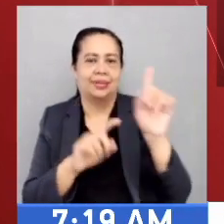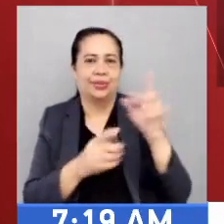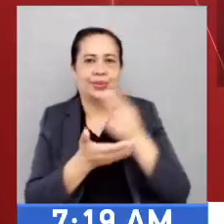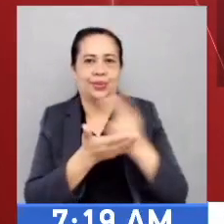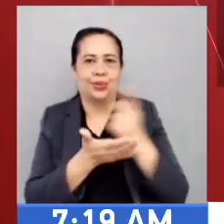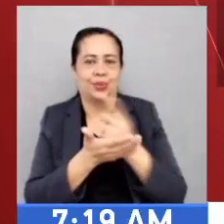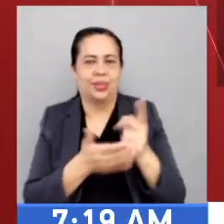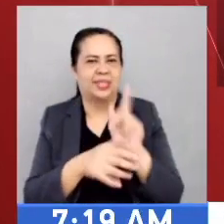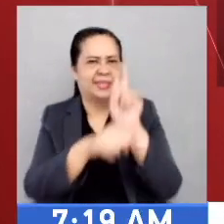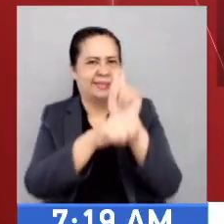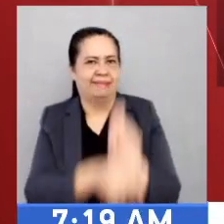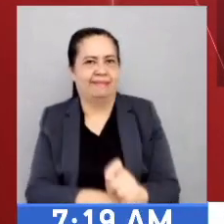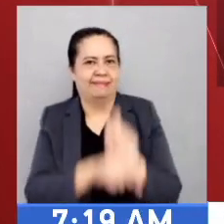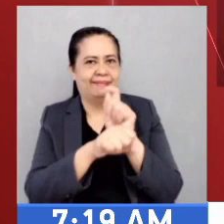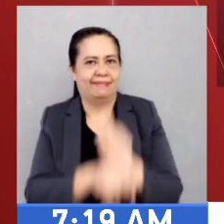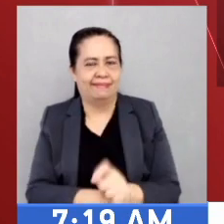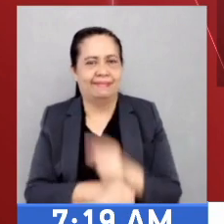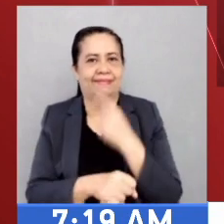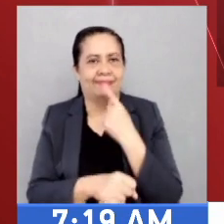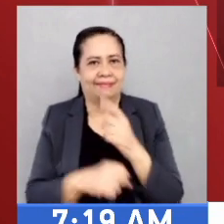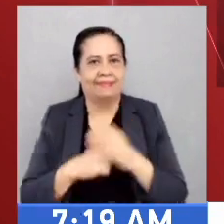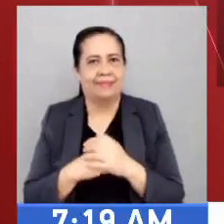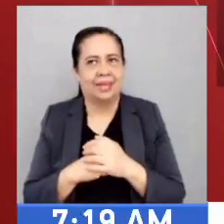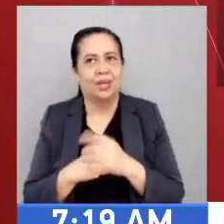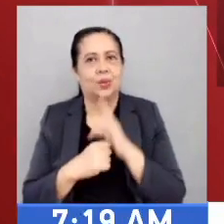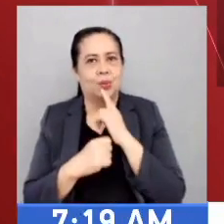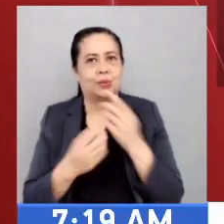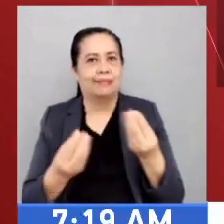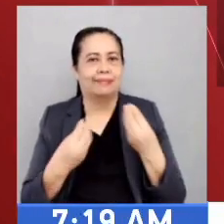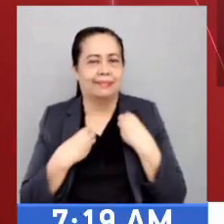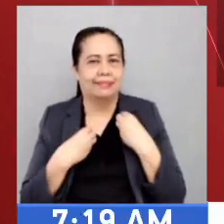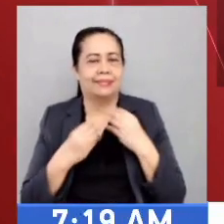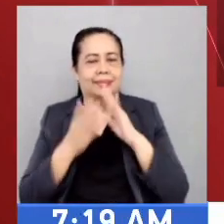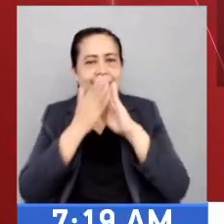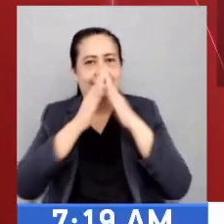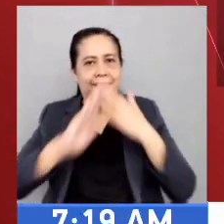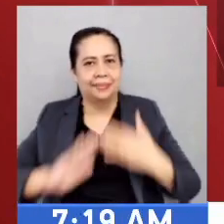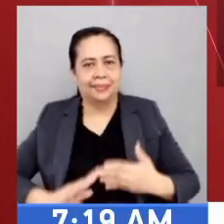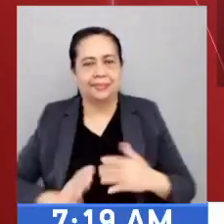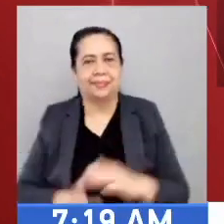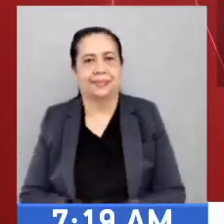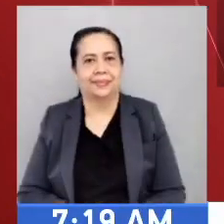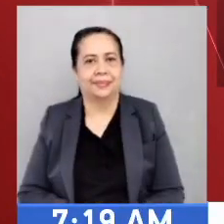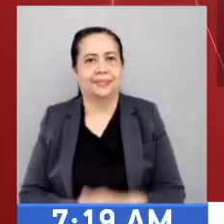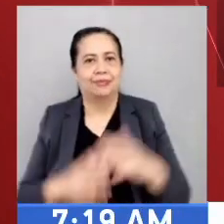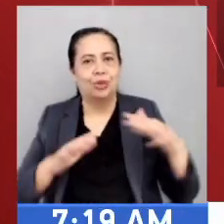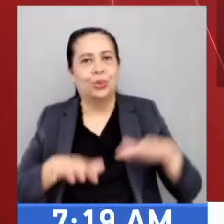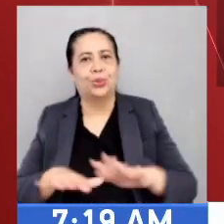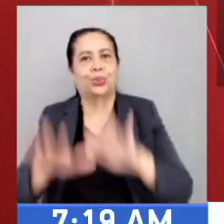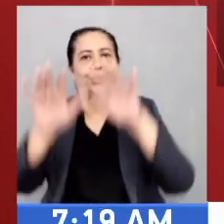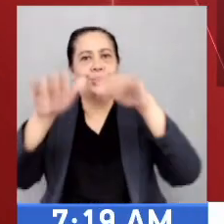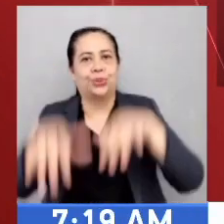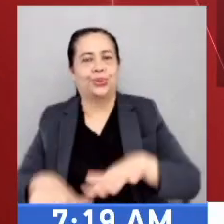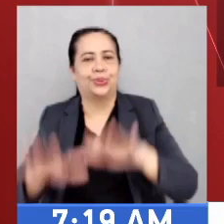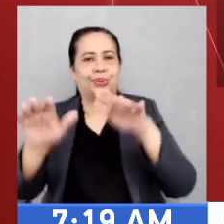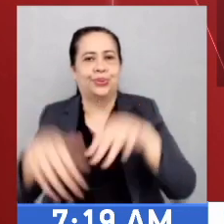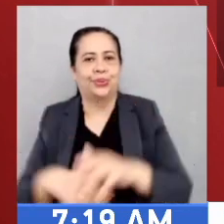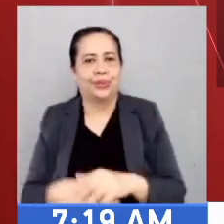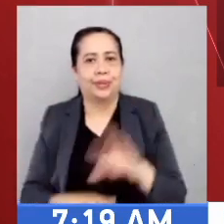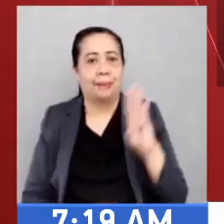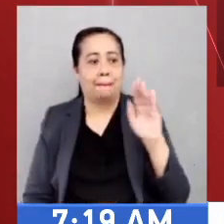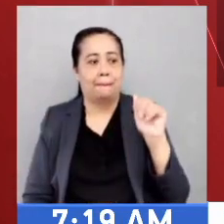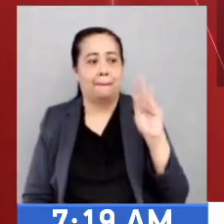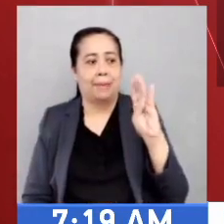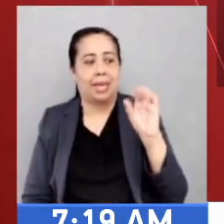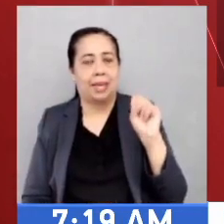na raw kasi nila ito at anyahi iba raw ang naibibigay na katahimikan ng alon ng dagat. Si Babes Lomarda naman, sa bahay